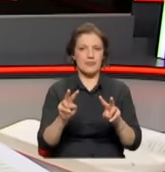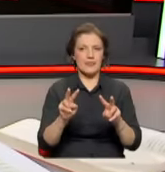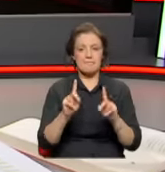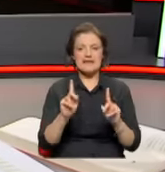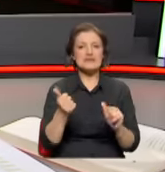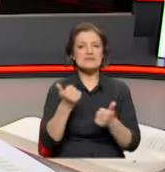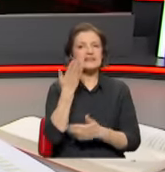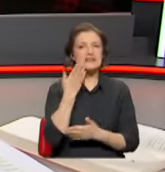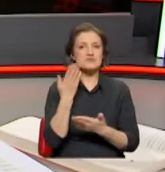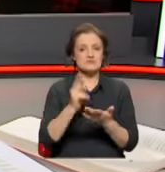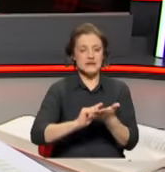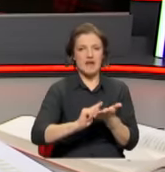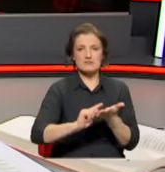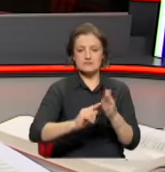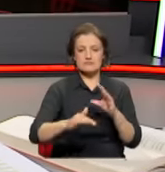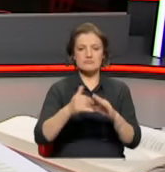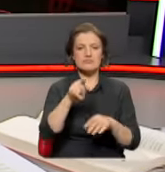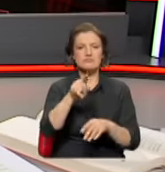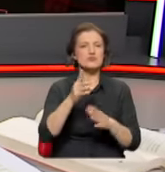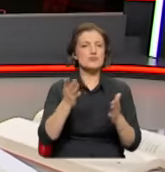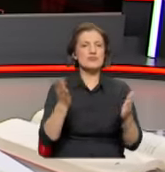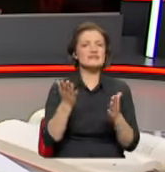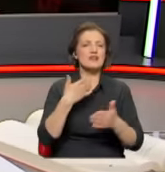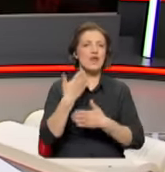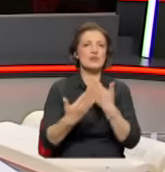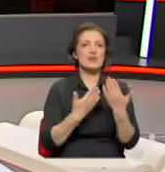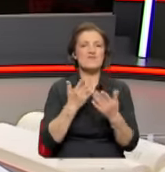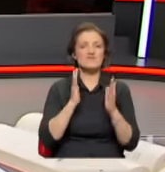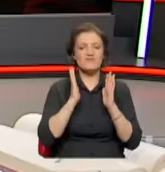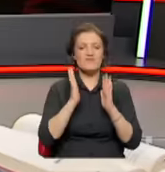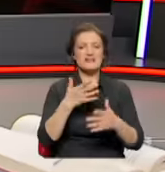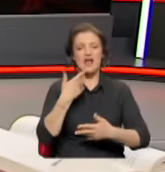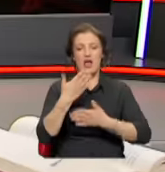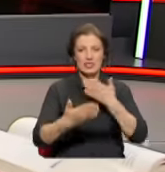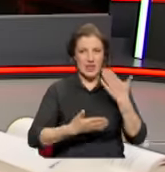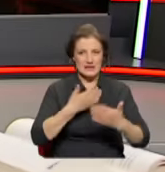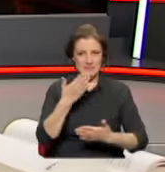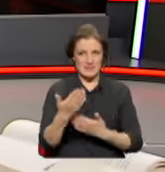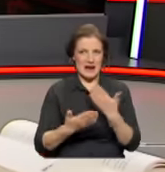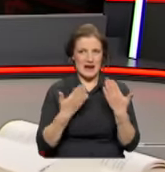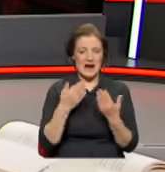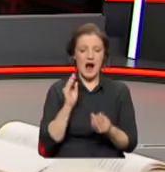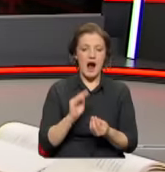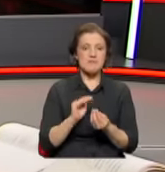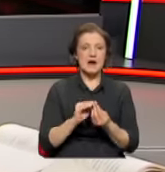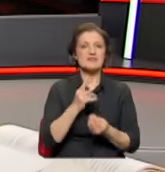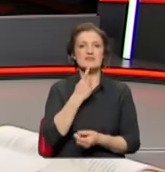Bir kıymetli izleyicimiz de yazmış. Şimdi bunu nasıl izah edeceğiz? Fazla izahat lisanen